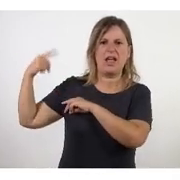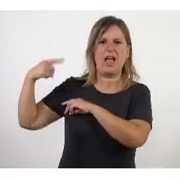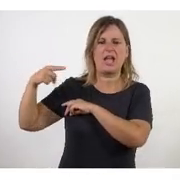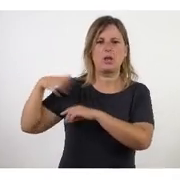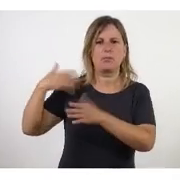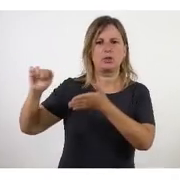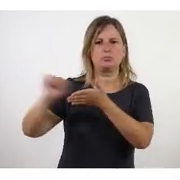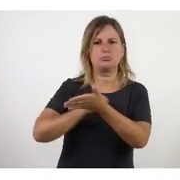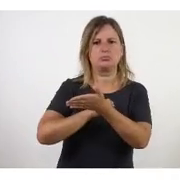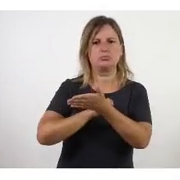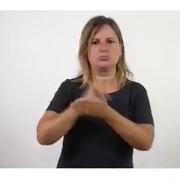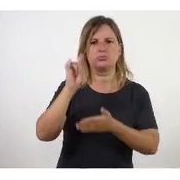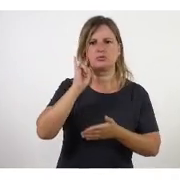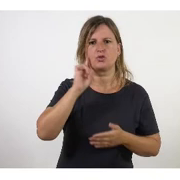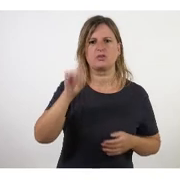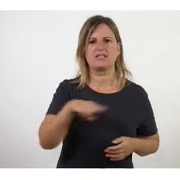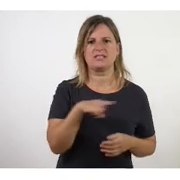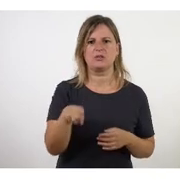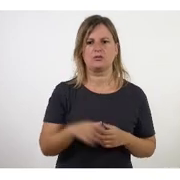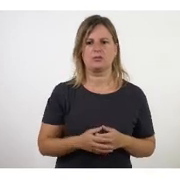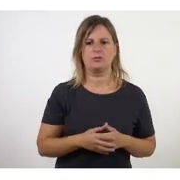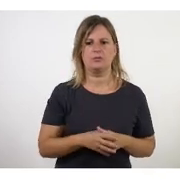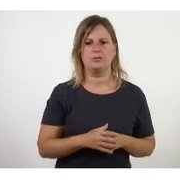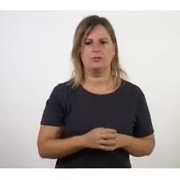manera de netejar aquests sons quan estem fent un vídeo.